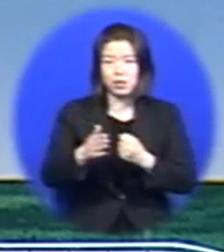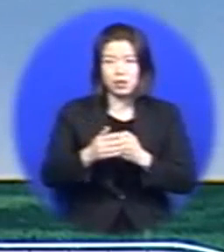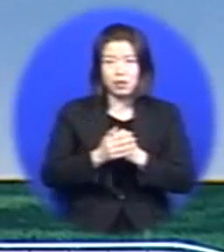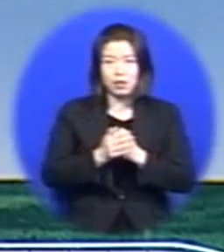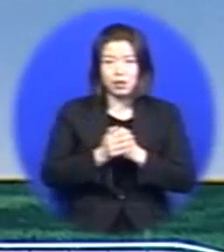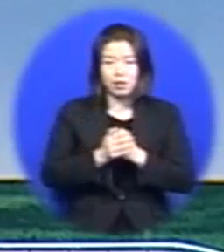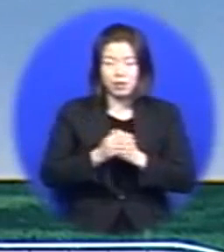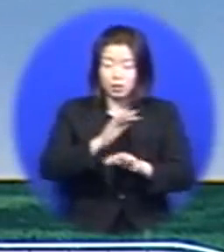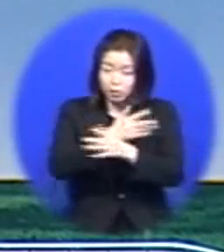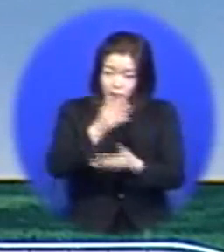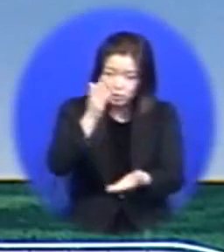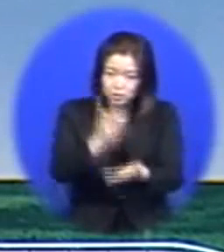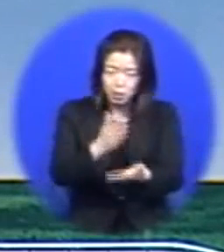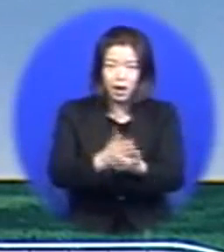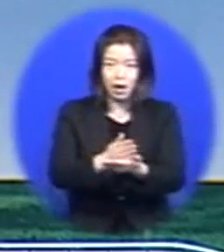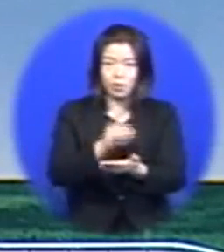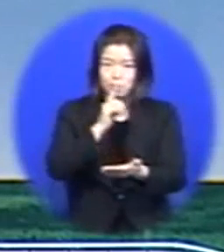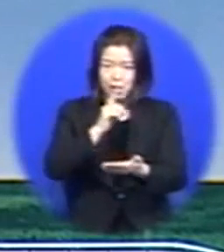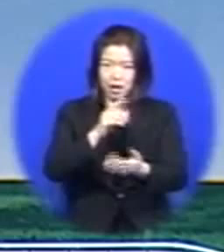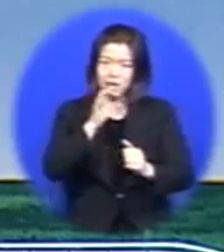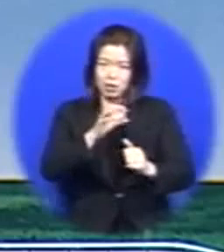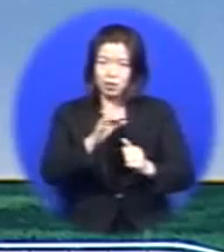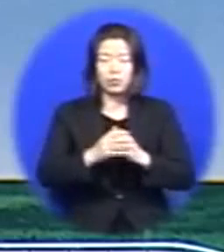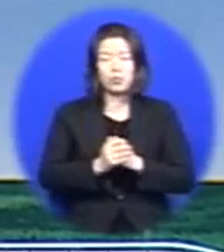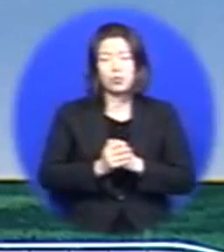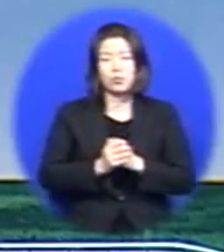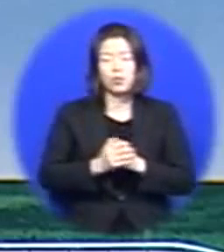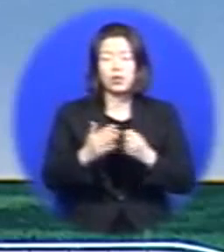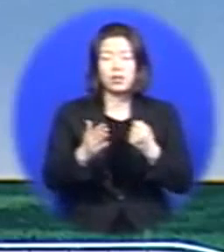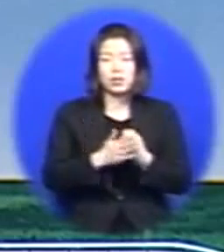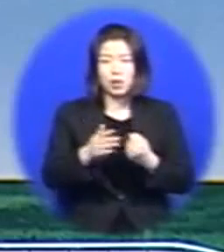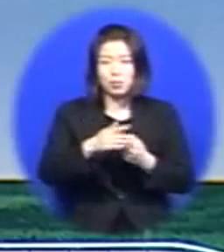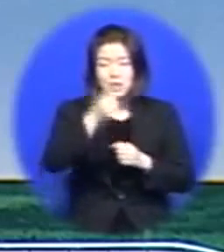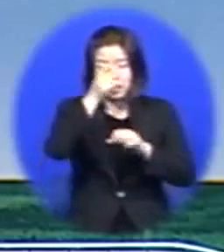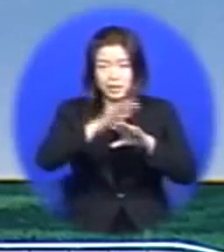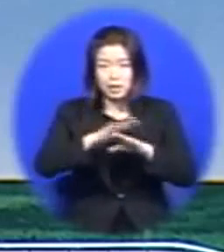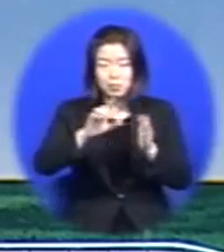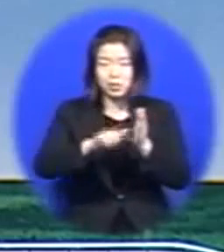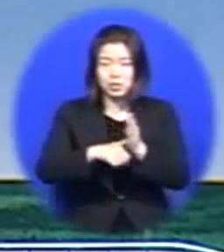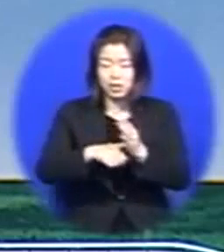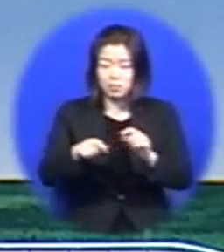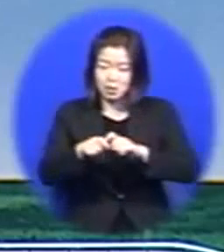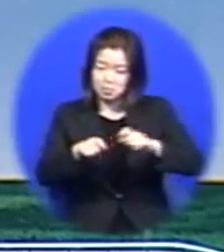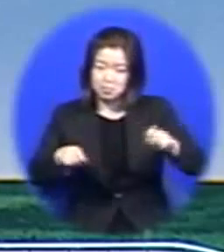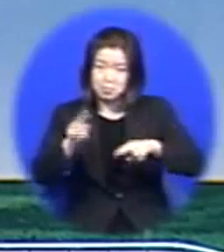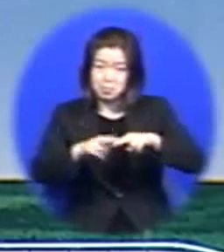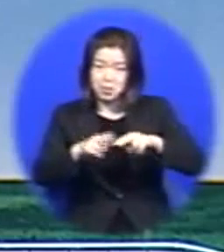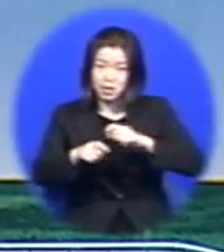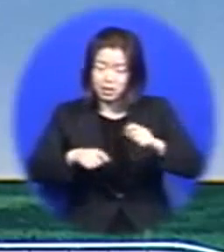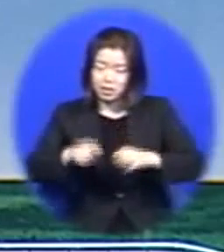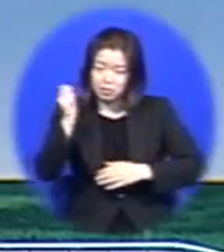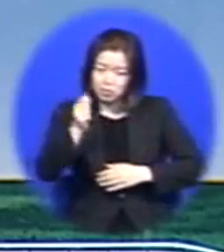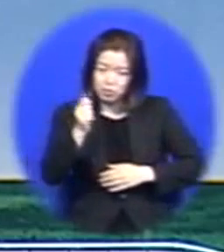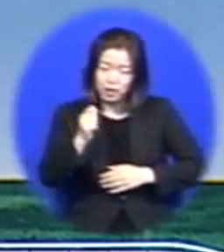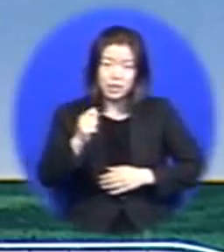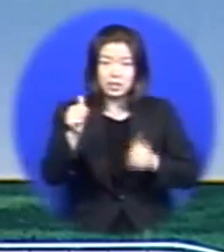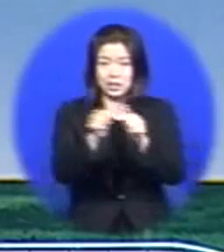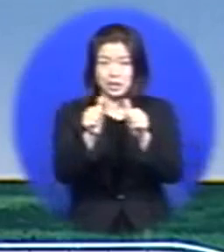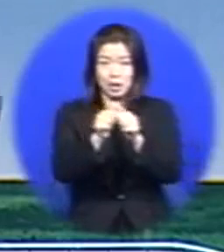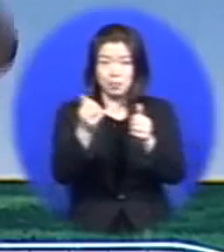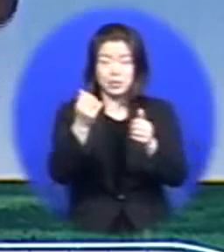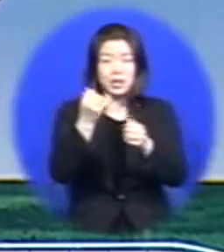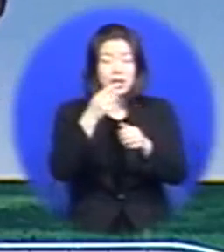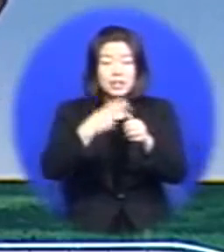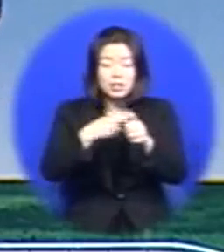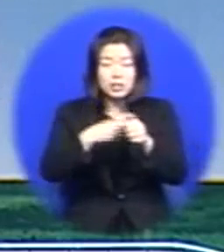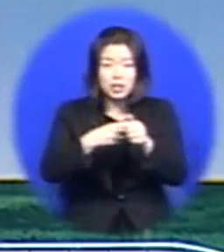말씀하면서 떠들지 마. 그래서 예배 시간에 회초리 들고 다니는 남자 선생님이 항상 있어야 됐고, 저는